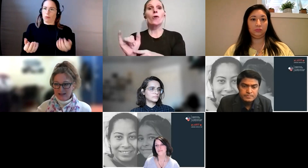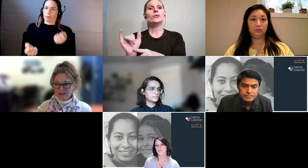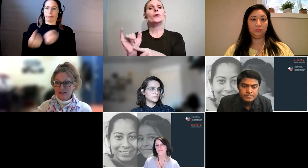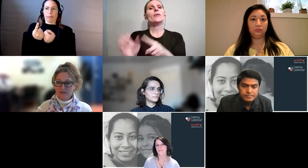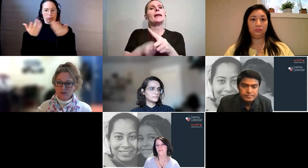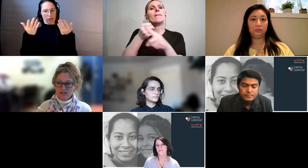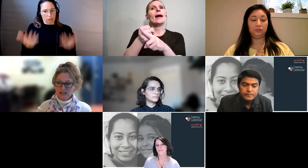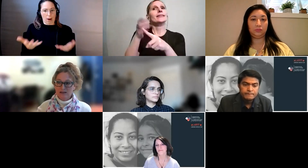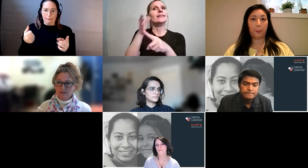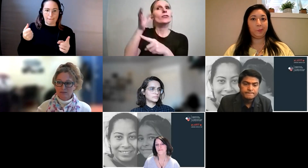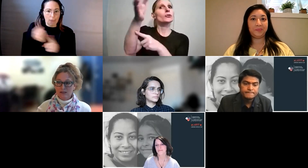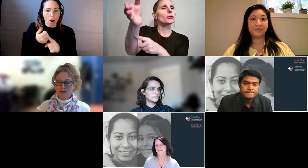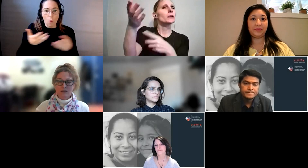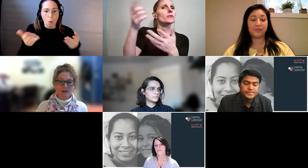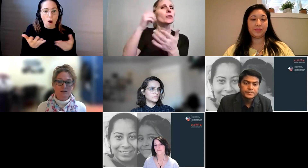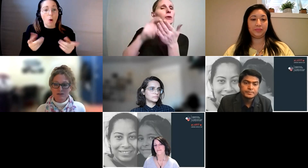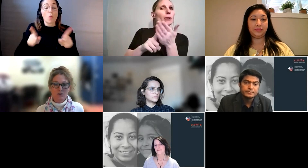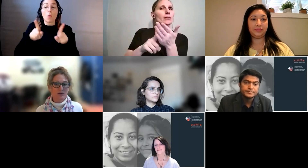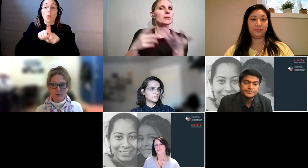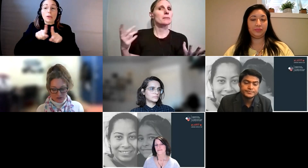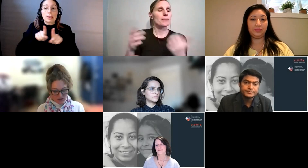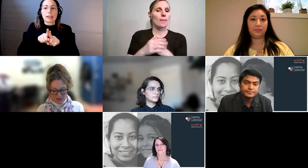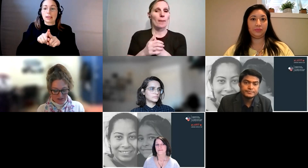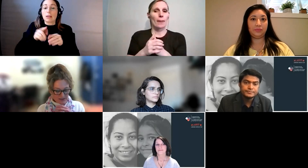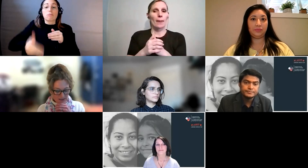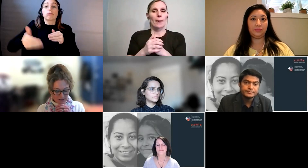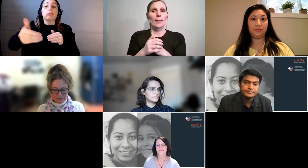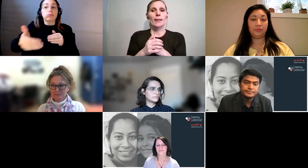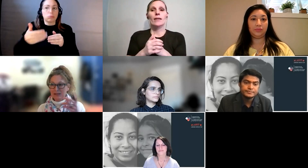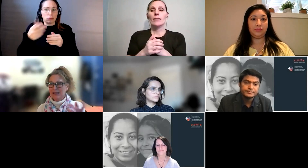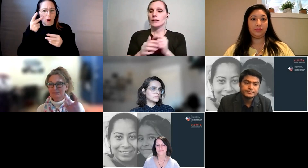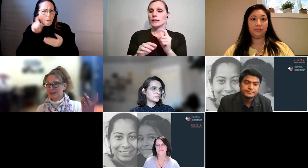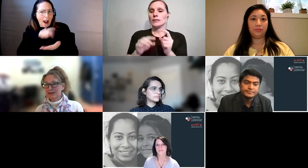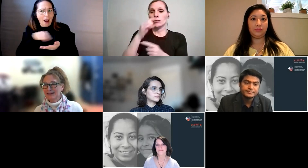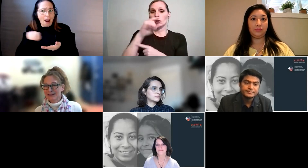et aussi au-delà de ça que vous avez vu. Donc, si